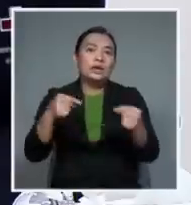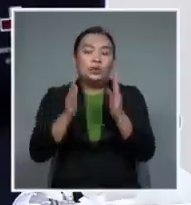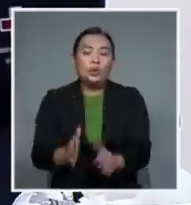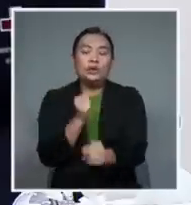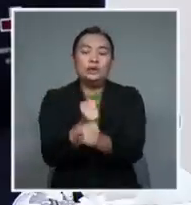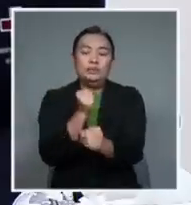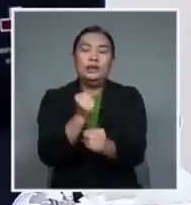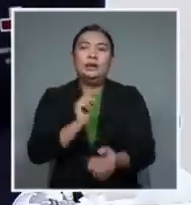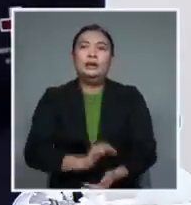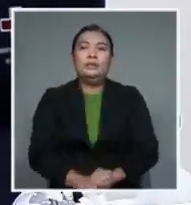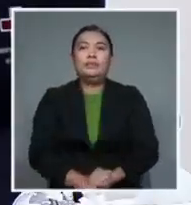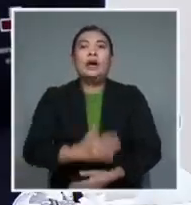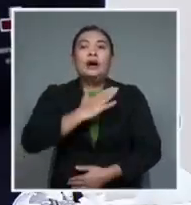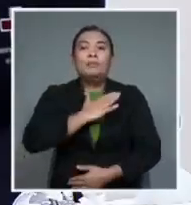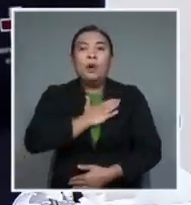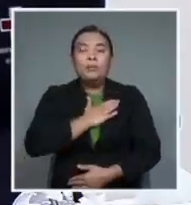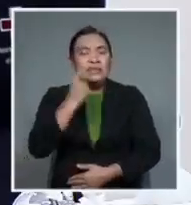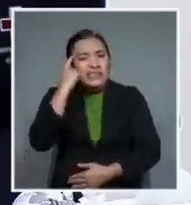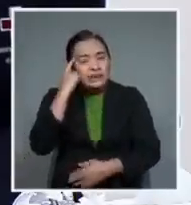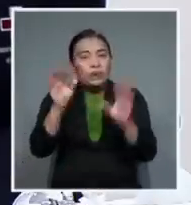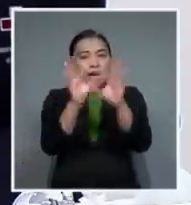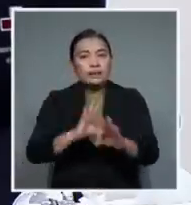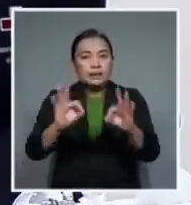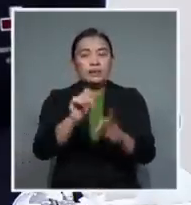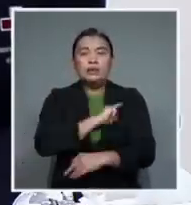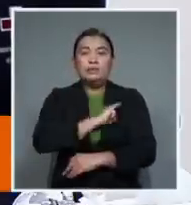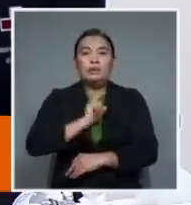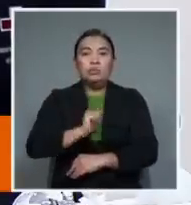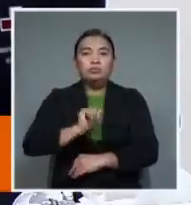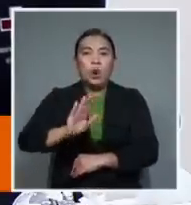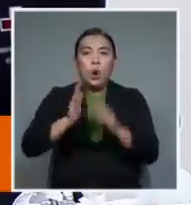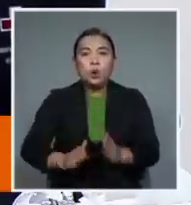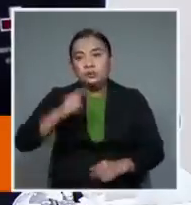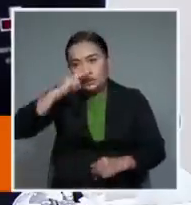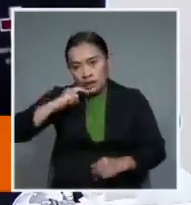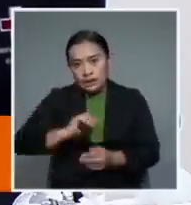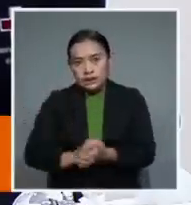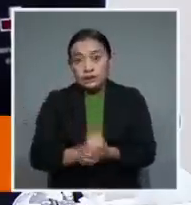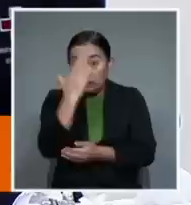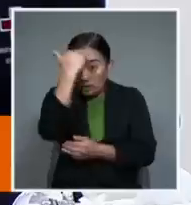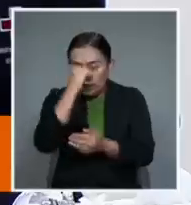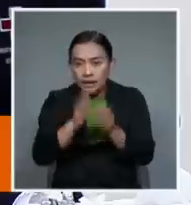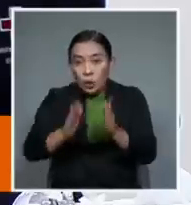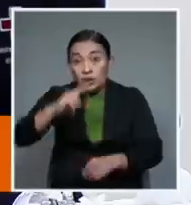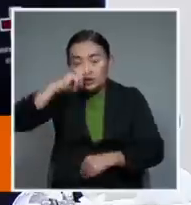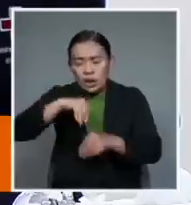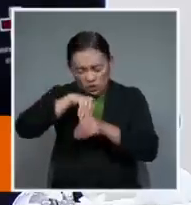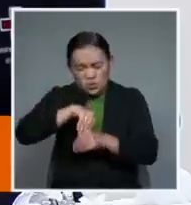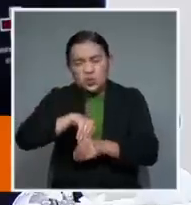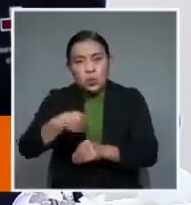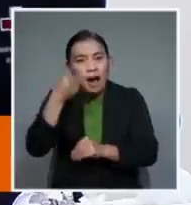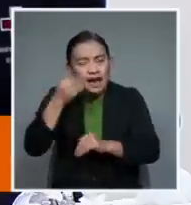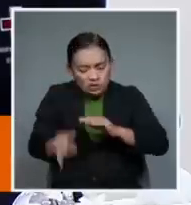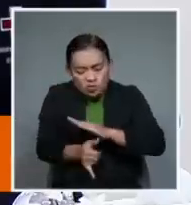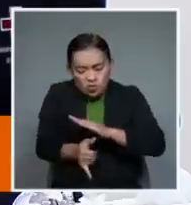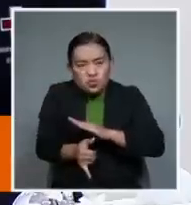ผมถือว่าเป็นหน้าที่ของคนไทยครับแล้วก็อยากจะให้คนไทยเนี่ยช่วยกันอยู่บ้านนะฮะไม่จำเป็นอย่